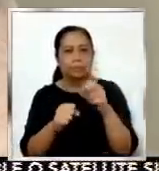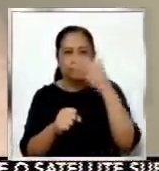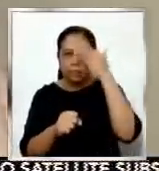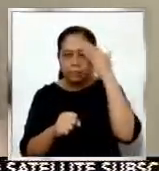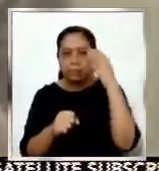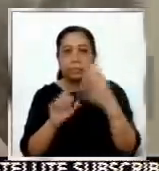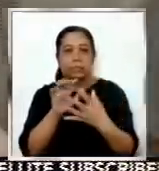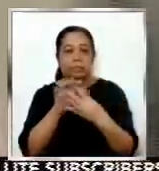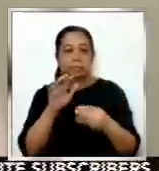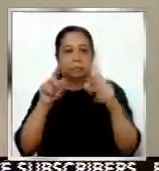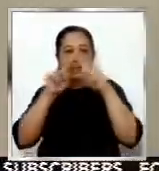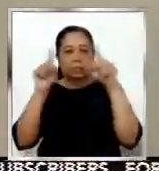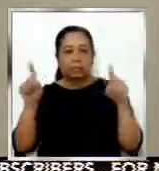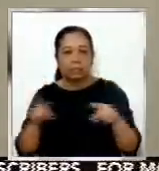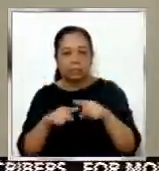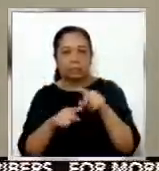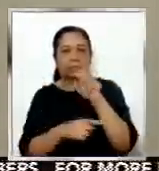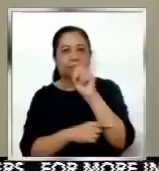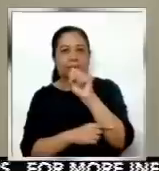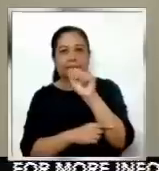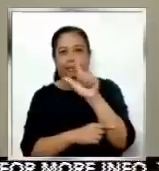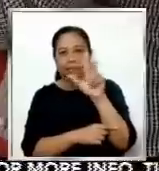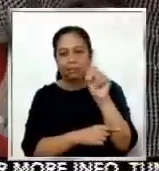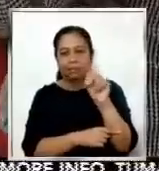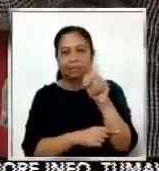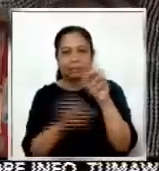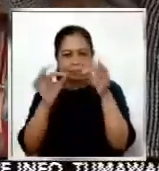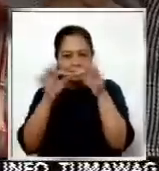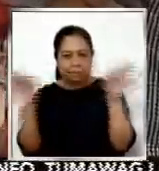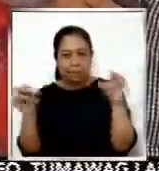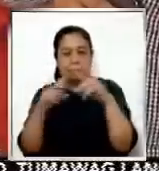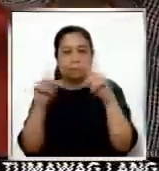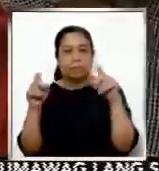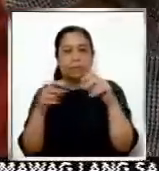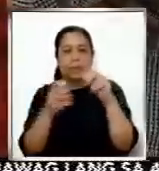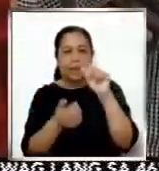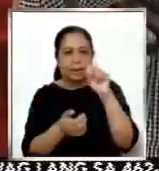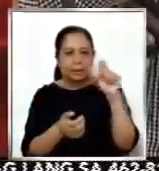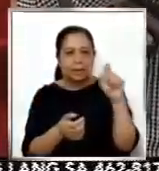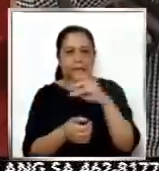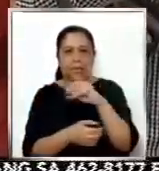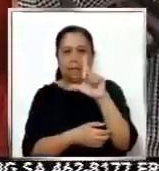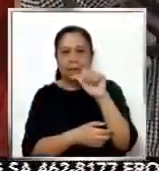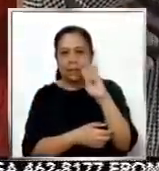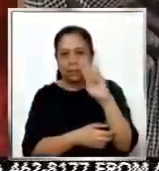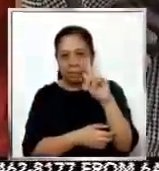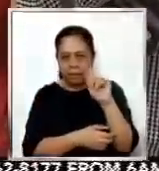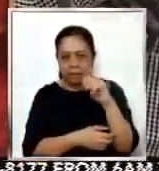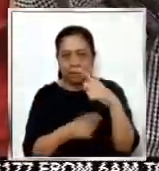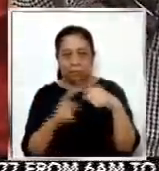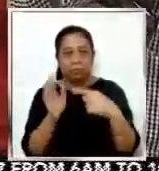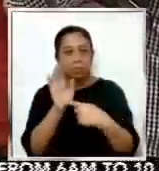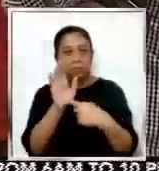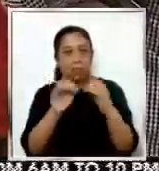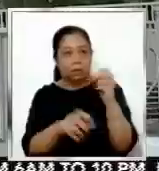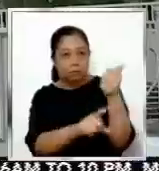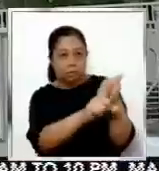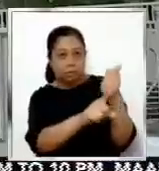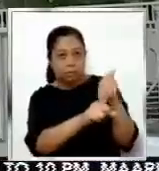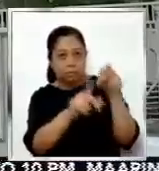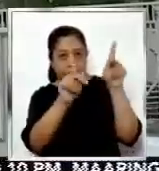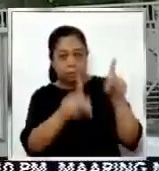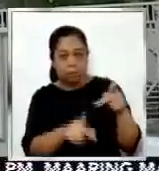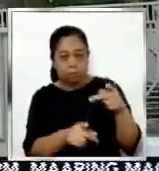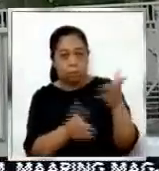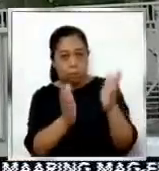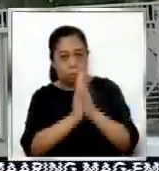Statement of Assets, Liabilities and Net Worth o SALN. Irerelease lang daw ang SALN kung ang nag-request ay ang mismo may-ari, ang